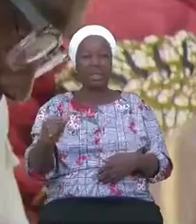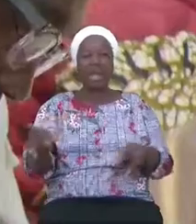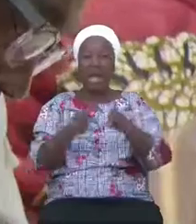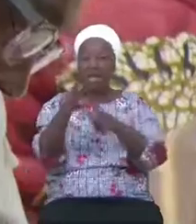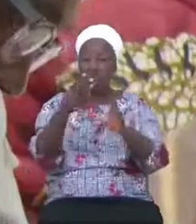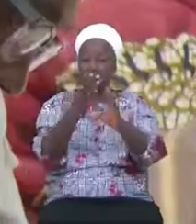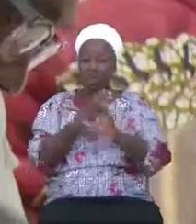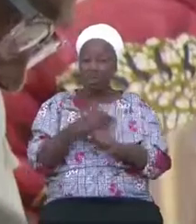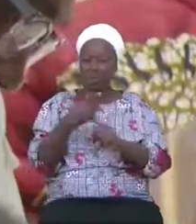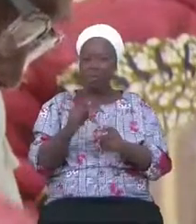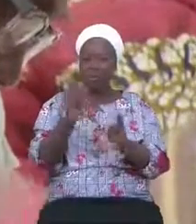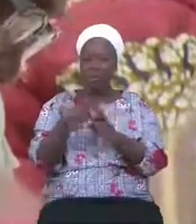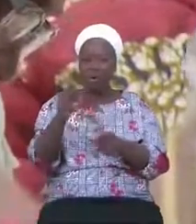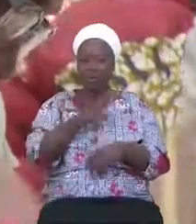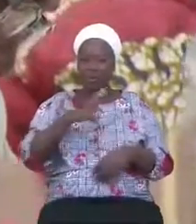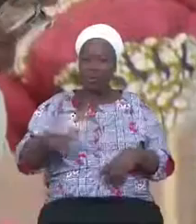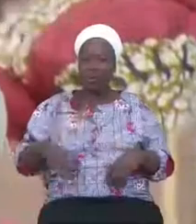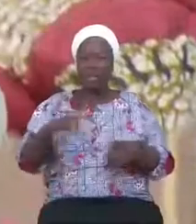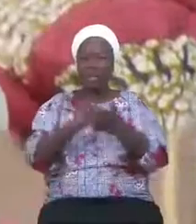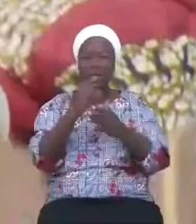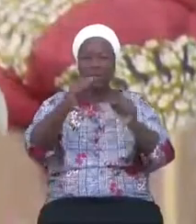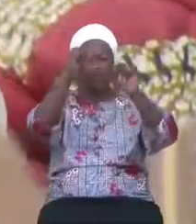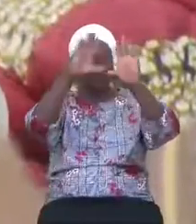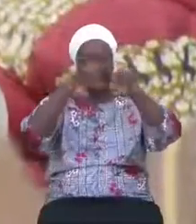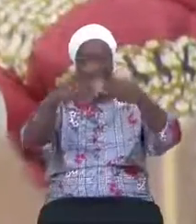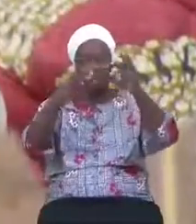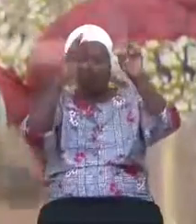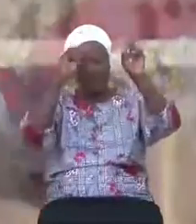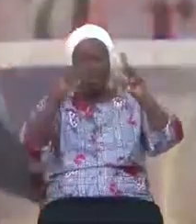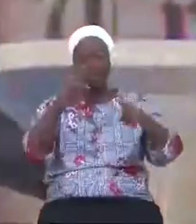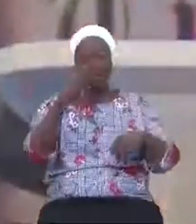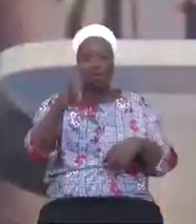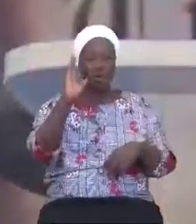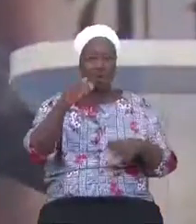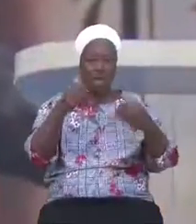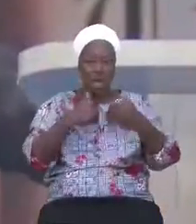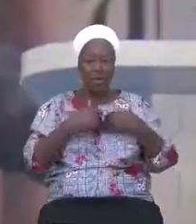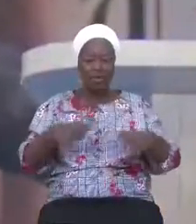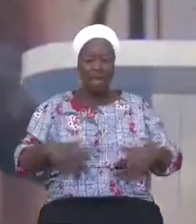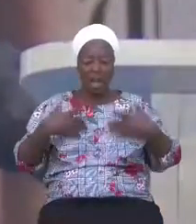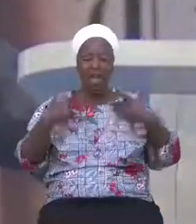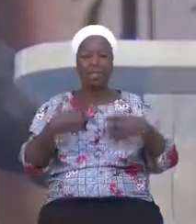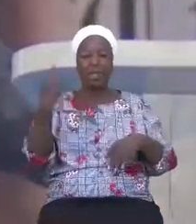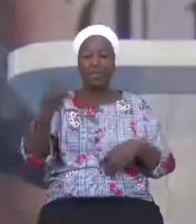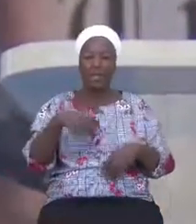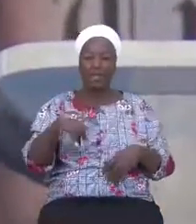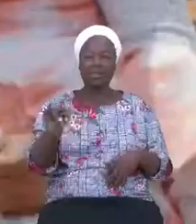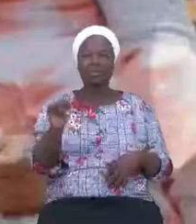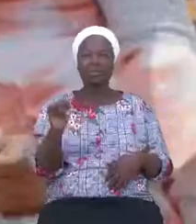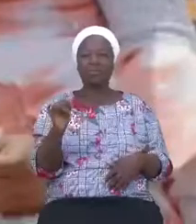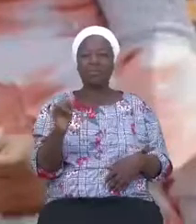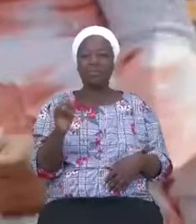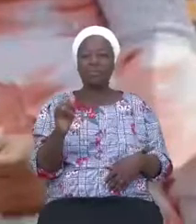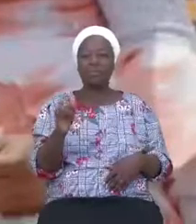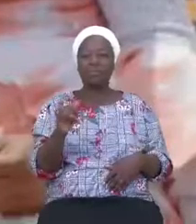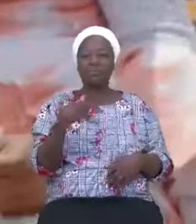la parole de Christ que le Père lui a donnée, tu auras la vie éternelle.